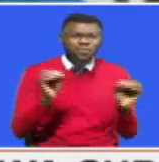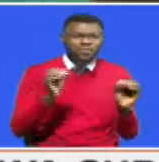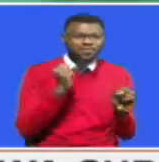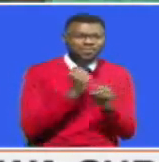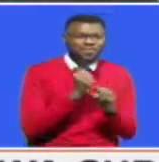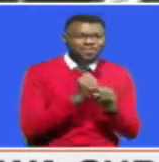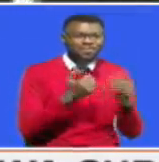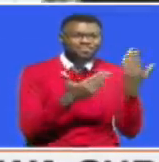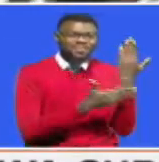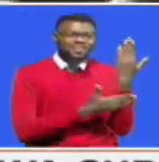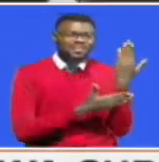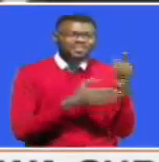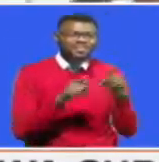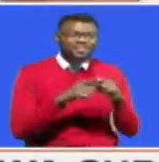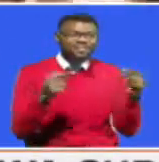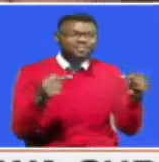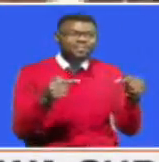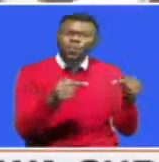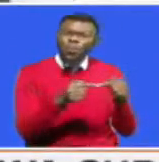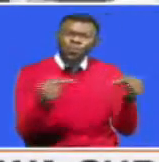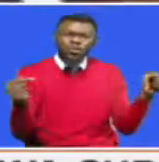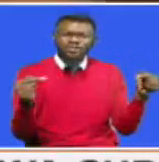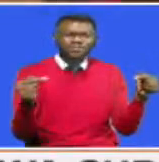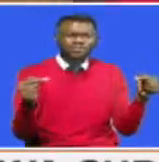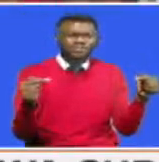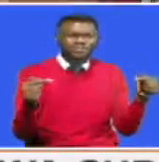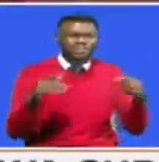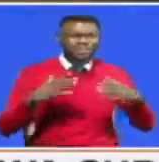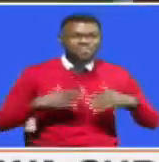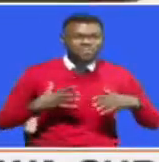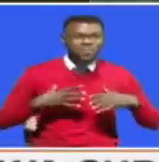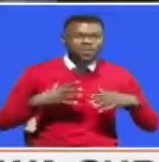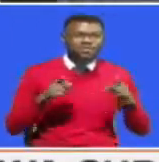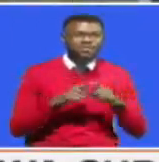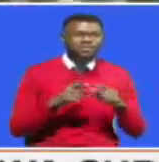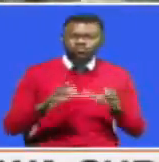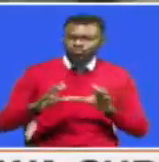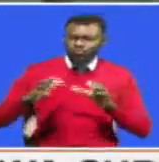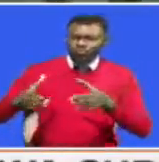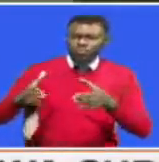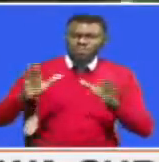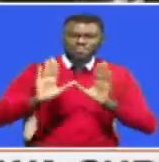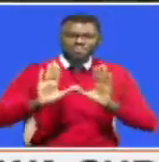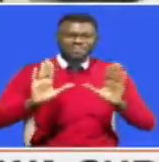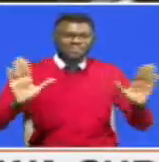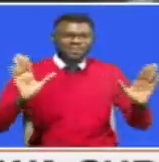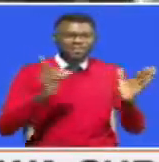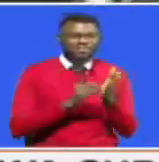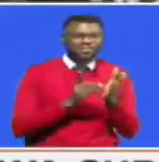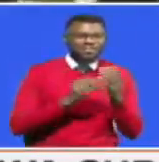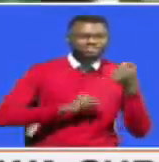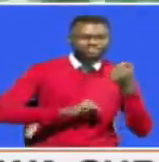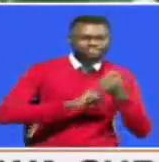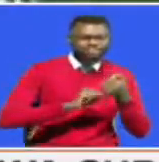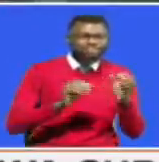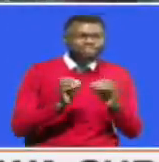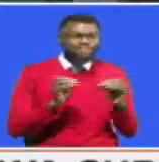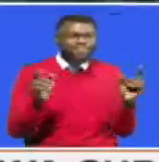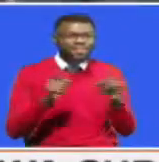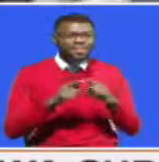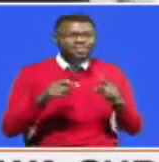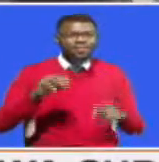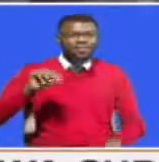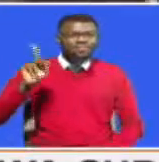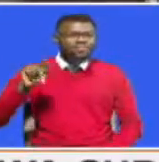country. Upinzani wa ujio wao ulizidi miongoni mwa miungano ya madaktari na hata baadhi ya